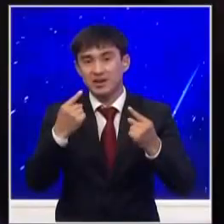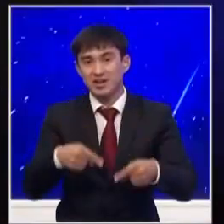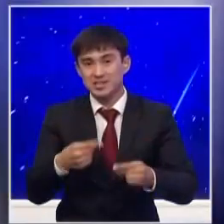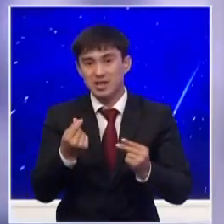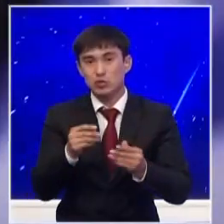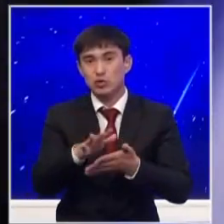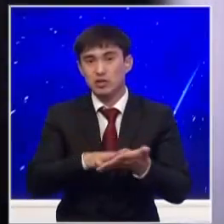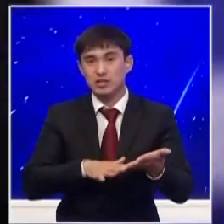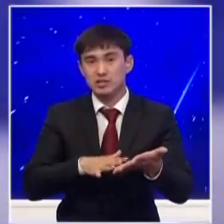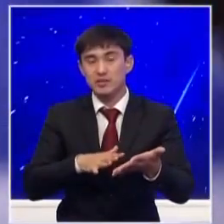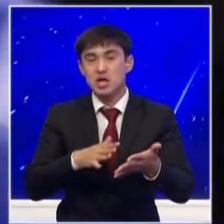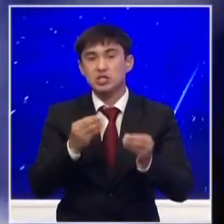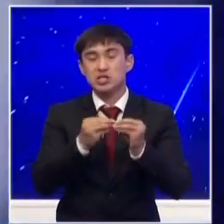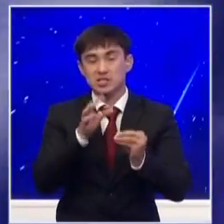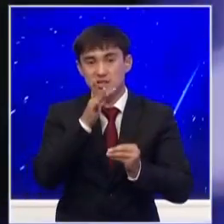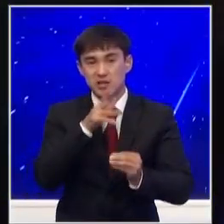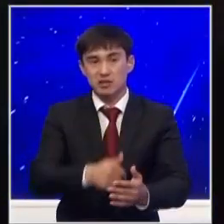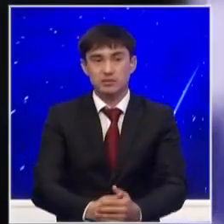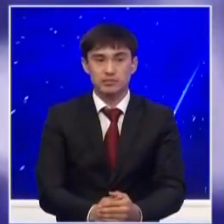который длился почти 10 лет.